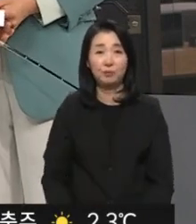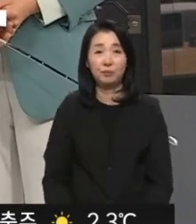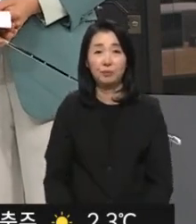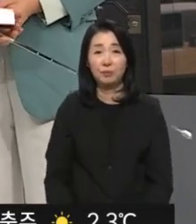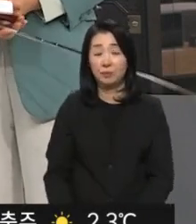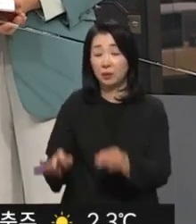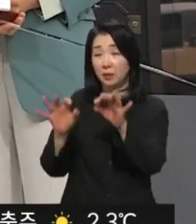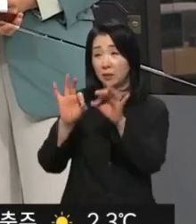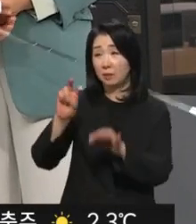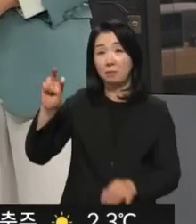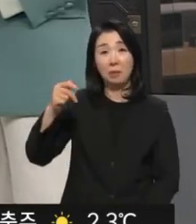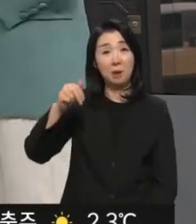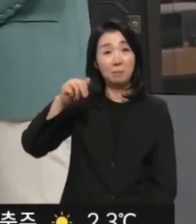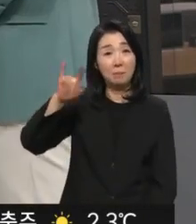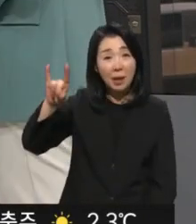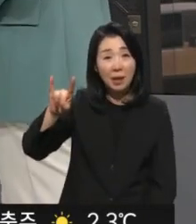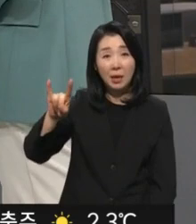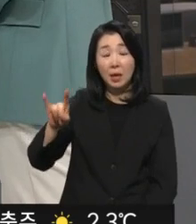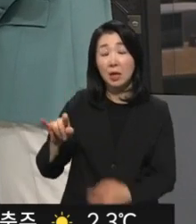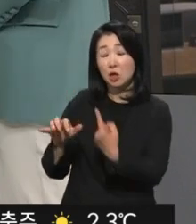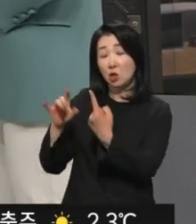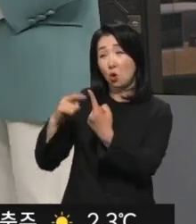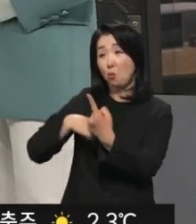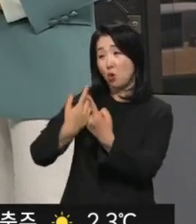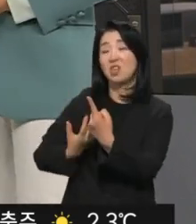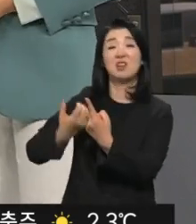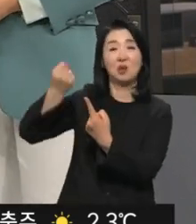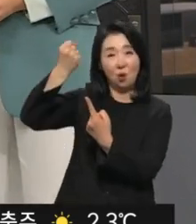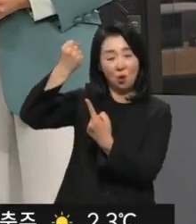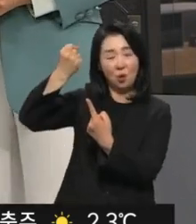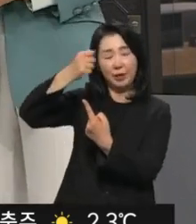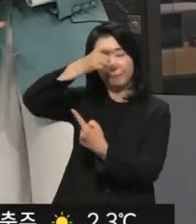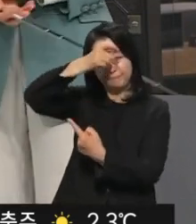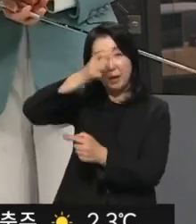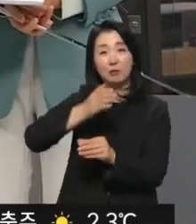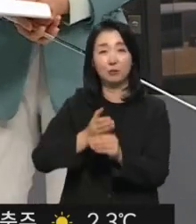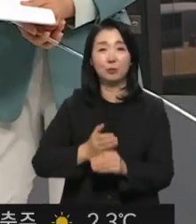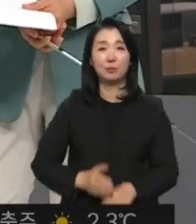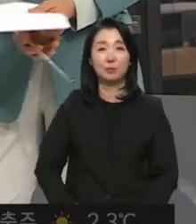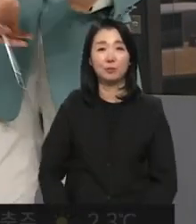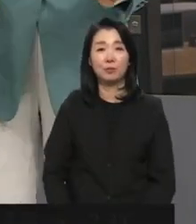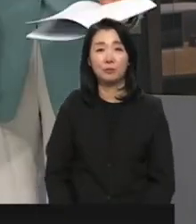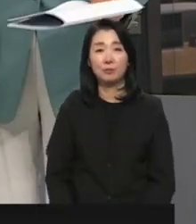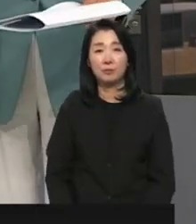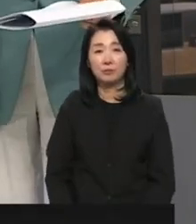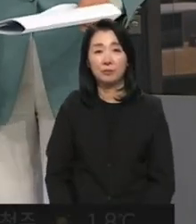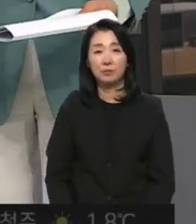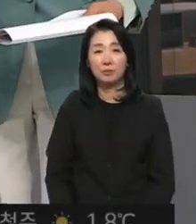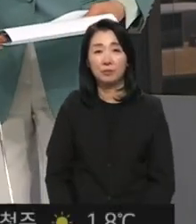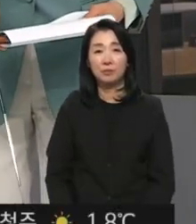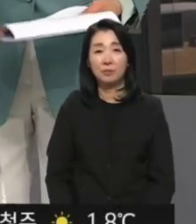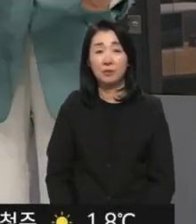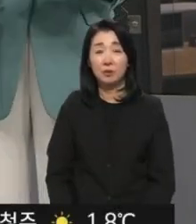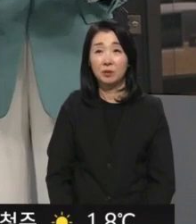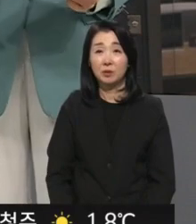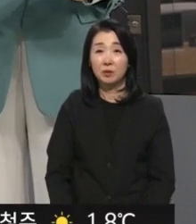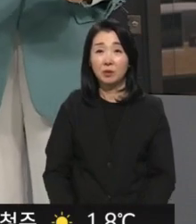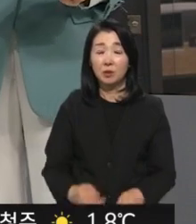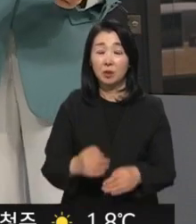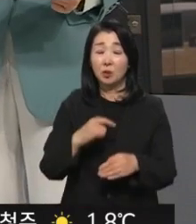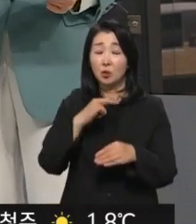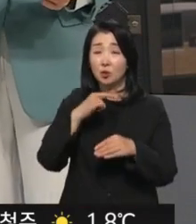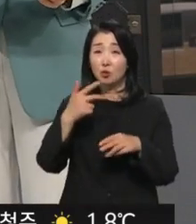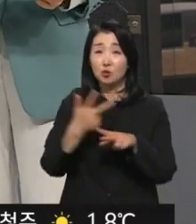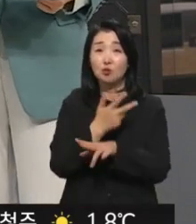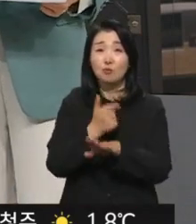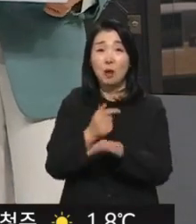김만배 씨는 천화동인 1호 본인 거다라는 입장을 고수하고 있는 상황인데요. 주말 사이 김만배 씨 대장동